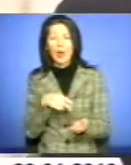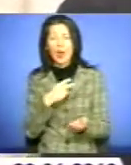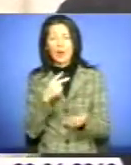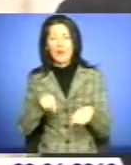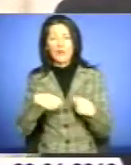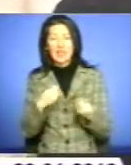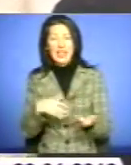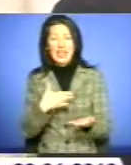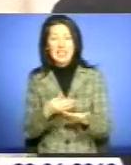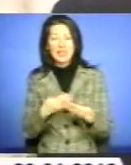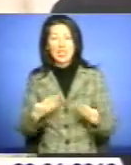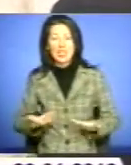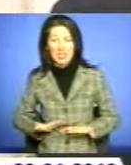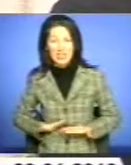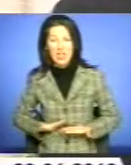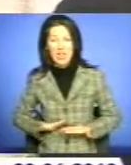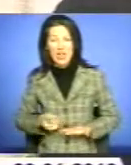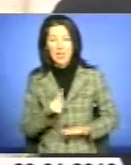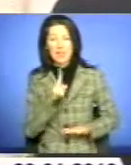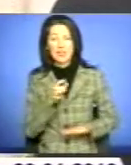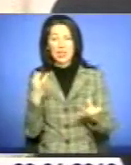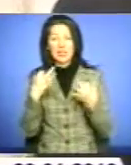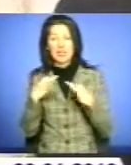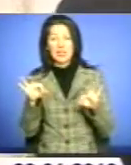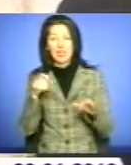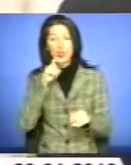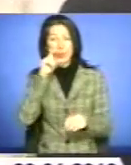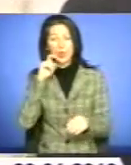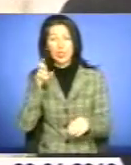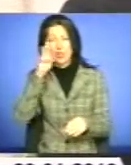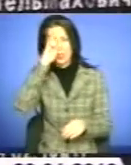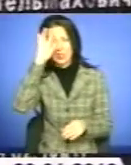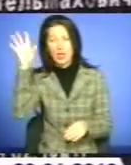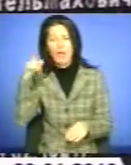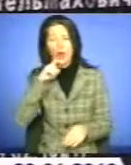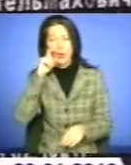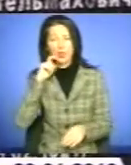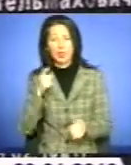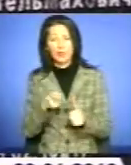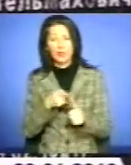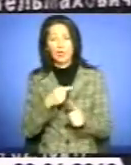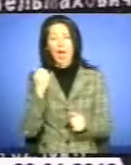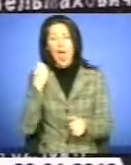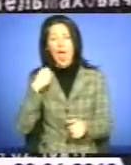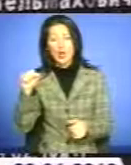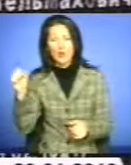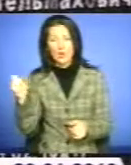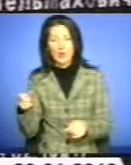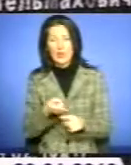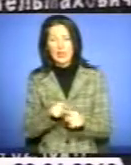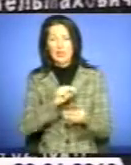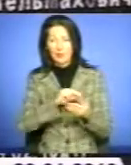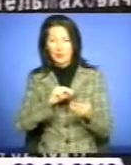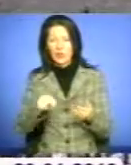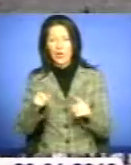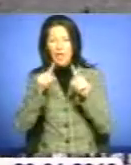життя за незалежну Україну. Слава Україні! Імена героїв, які викарбовані на цій меморіальній дошці,